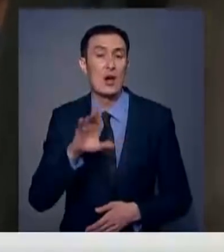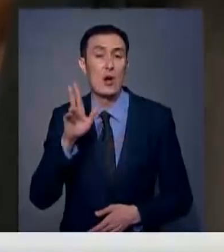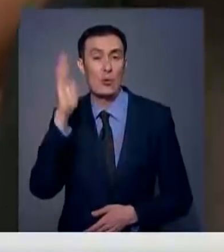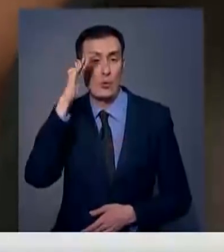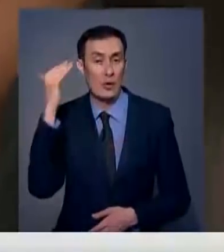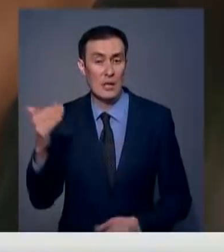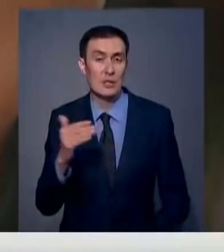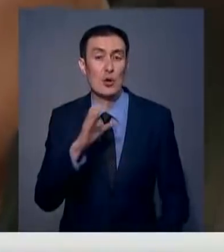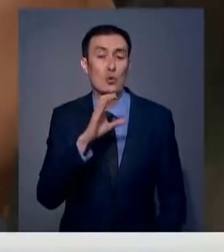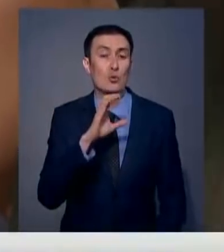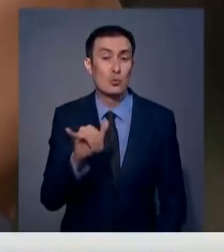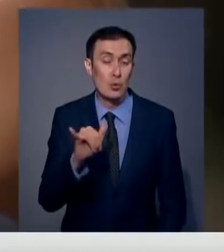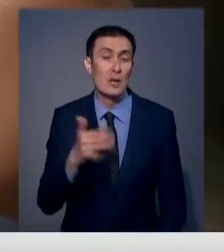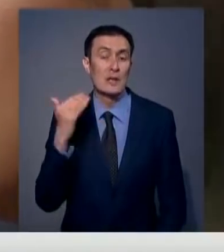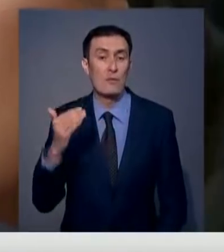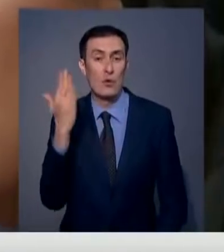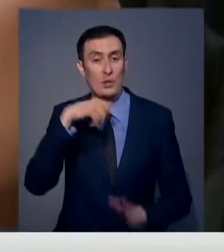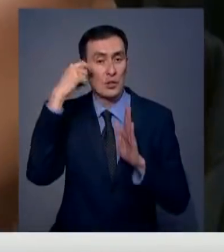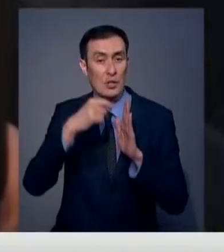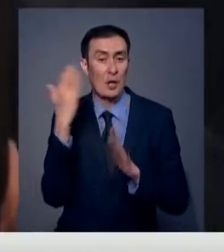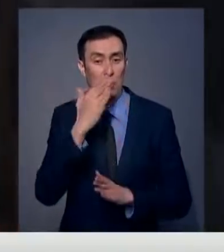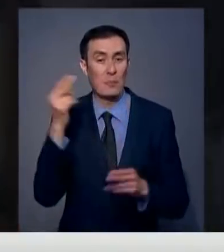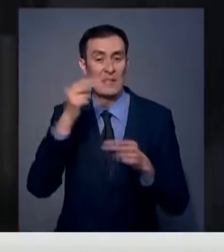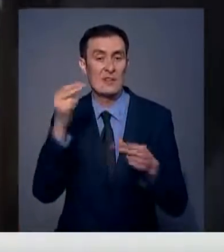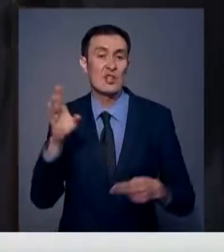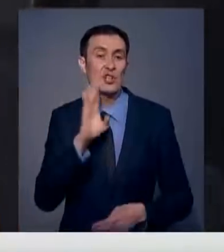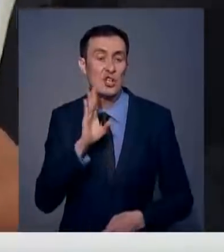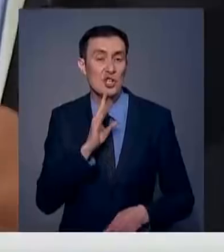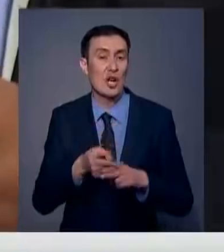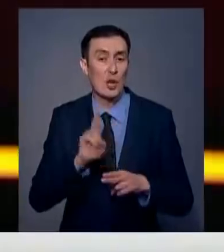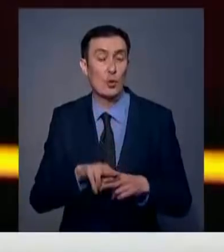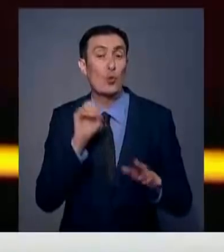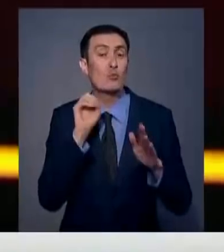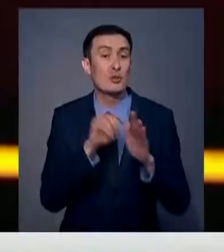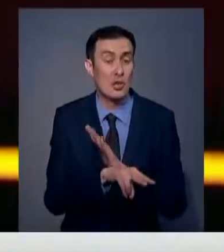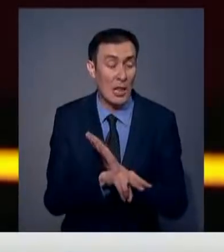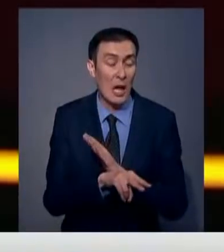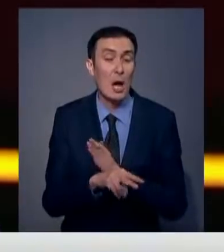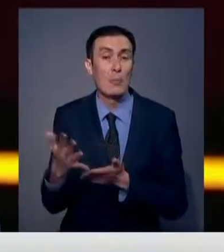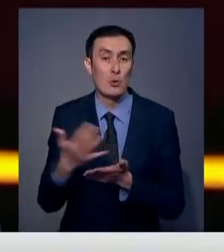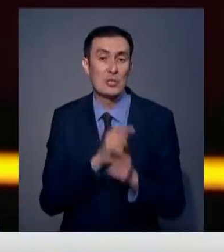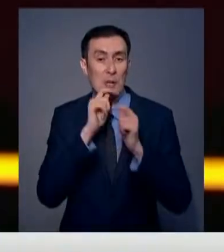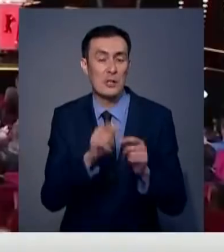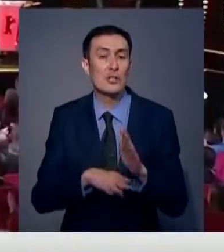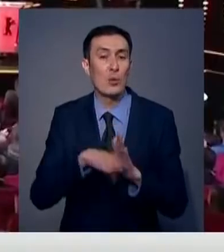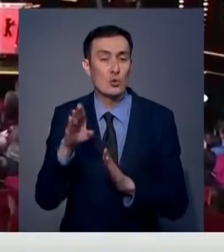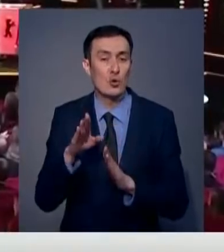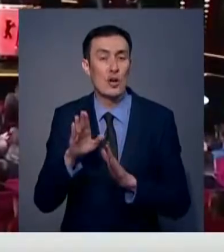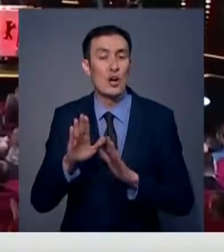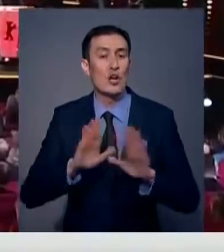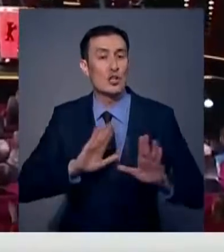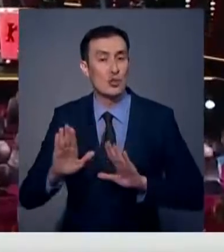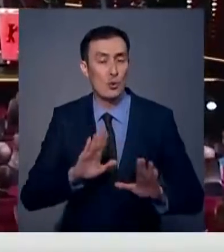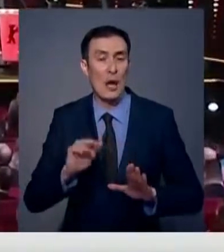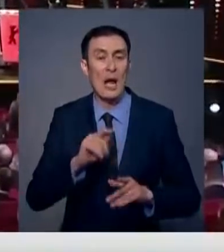Хон Сан Су. Его киноработа под названием «Женщина, которая убежала», получила приз за лучшую режиссуру.